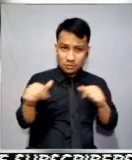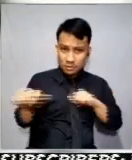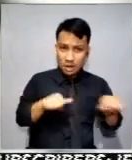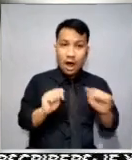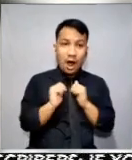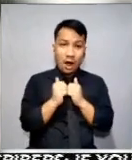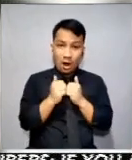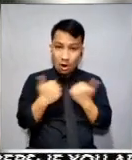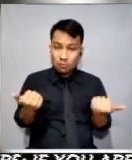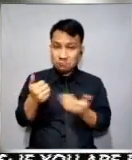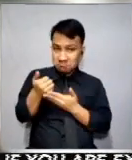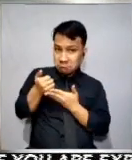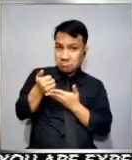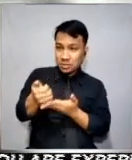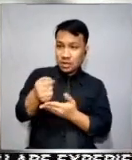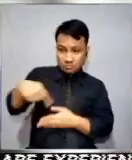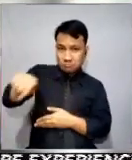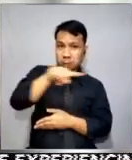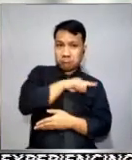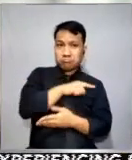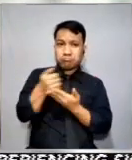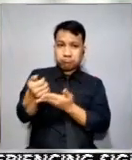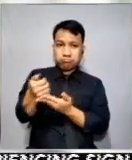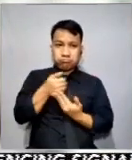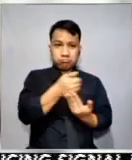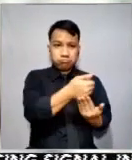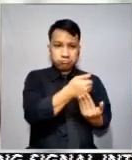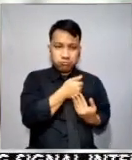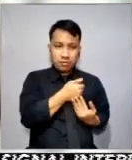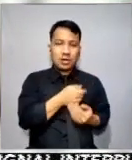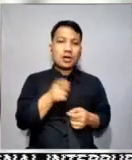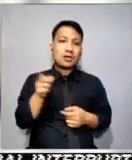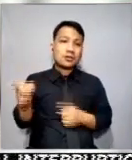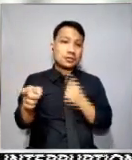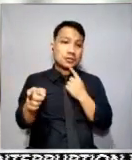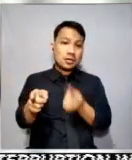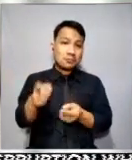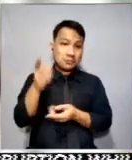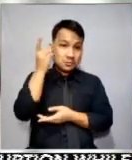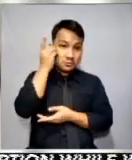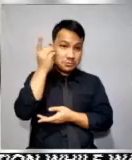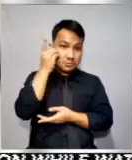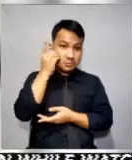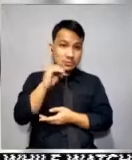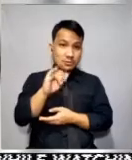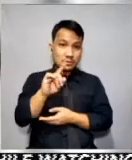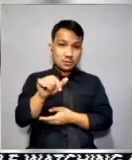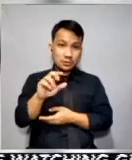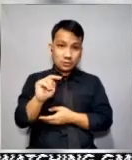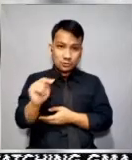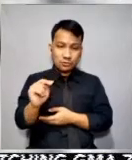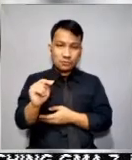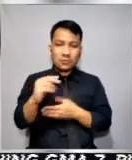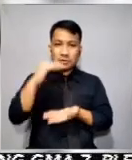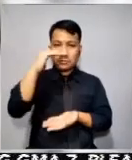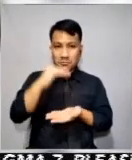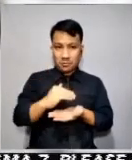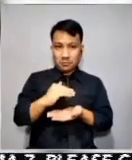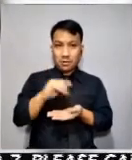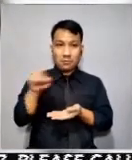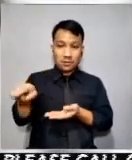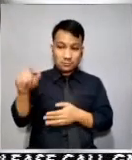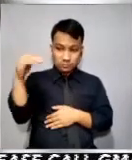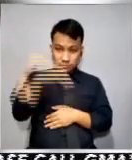tayo. Ayon kay Dizon, para mapababa pa ang mga kaso ng COVID-19 sa Pilipinas, pinalalawak pa ang